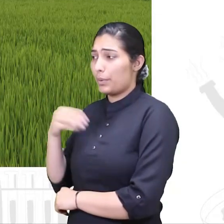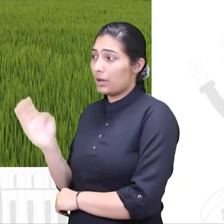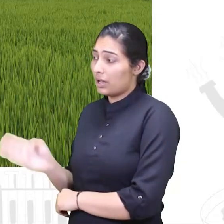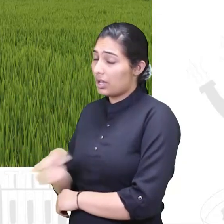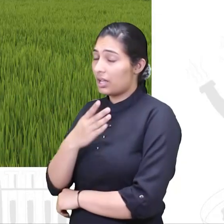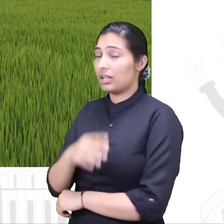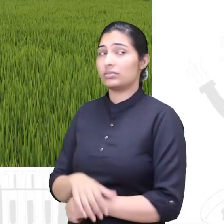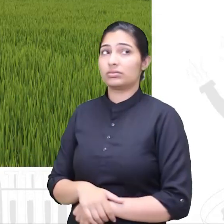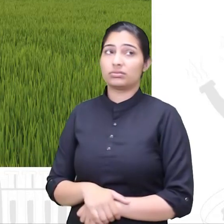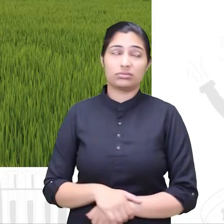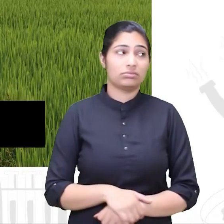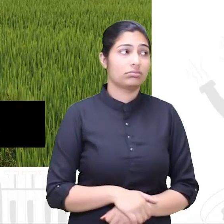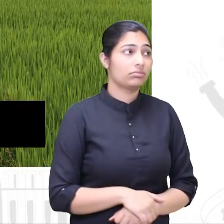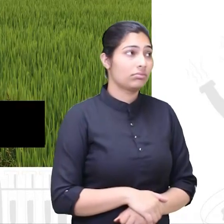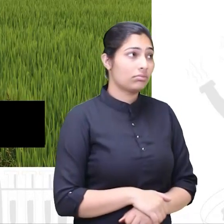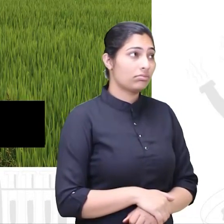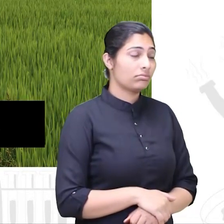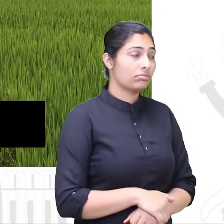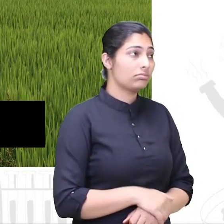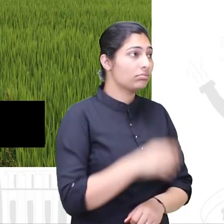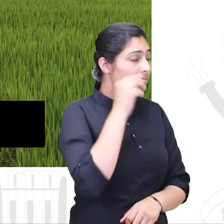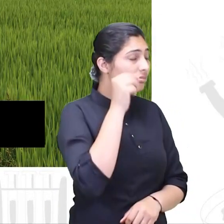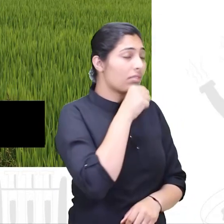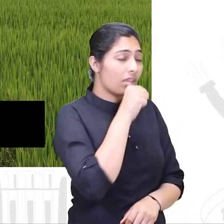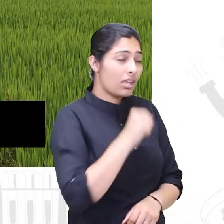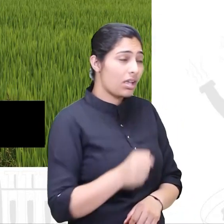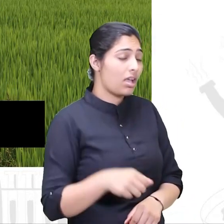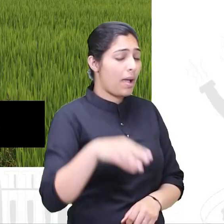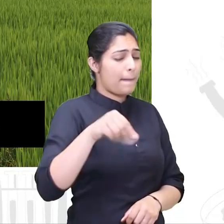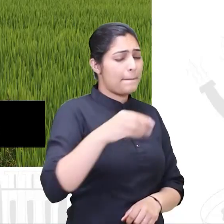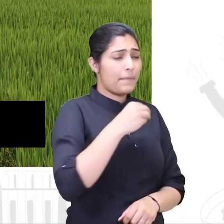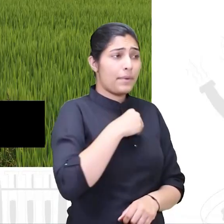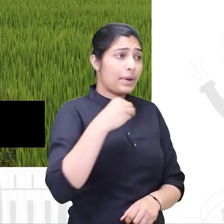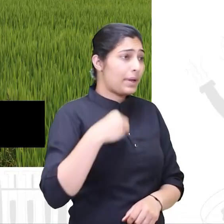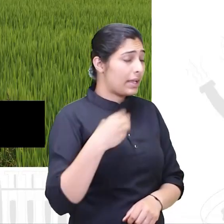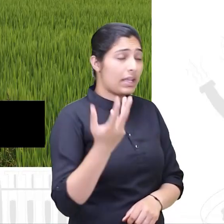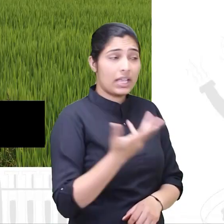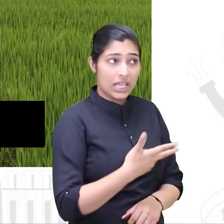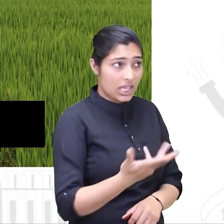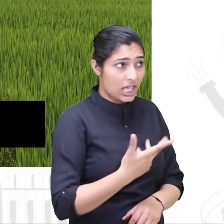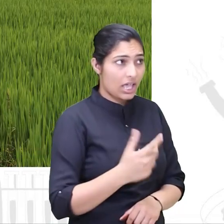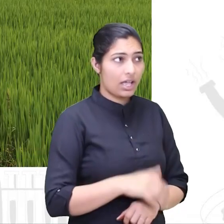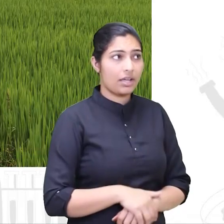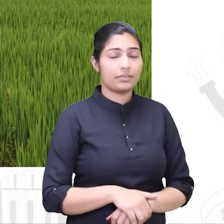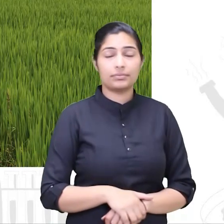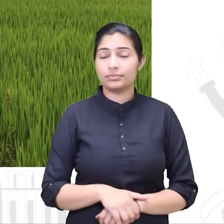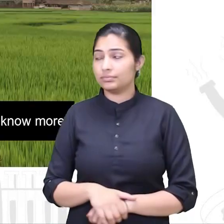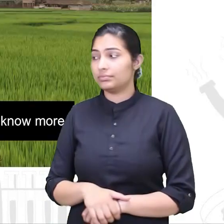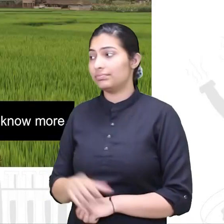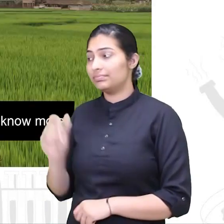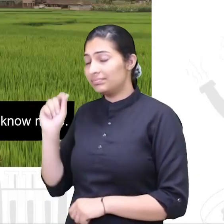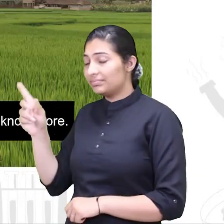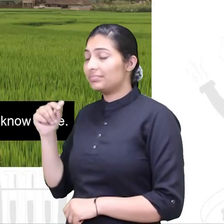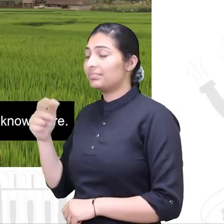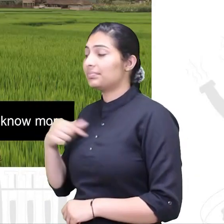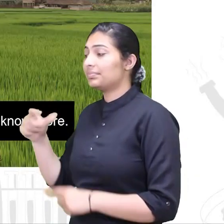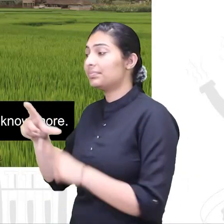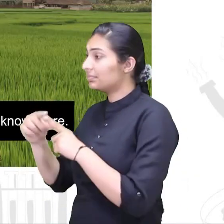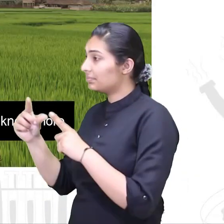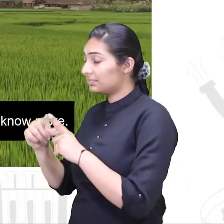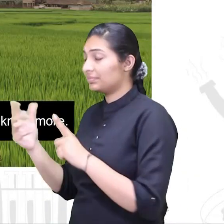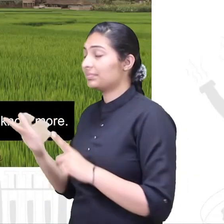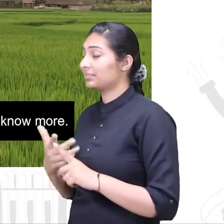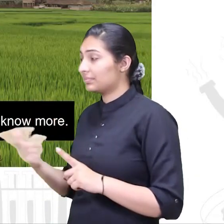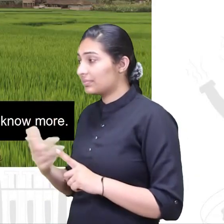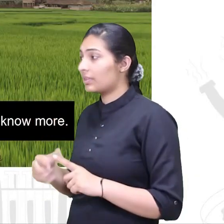के पास जाने की जरूरत है। दादाजी, मिट्टी के डॉक्टर यह किस तरह के डॉक्टर होते हैं? ठीक है, हम एक काम